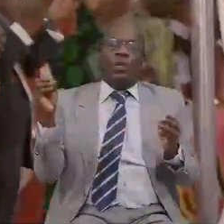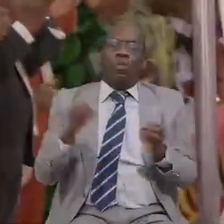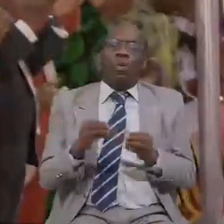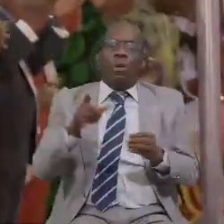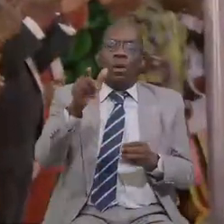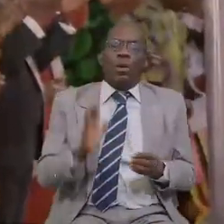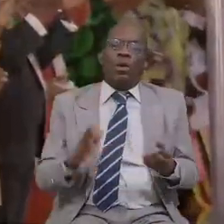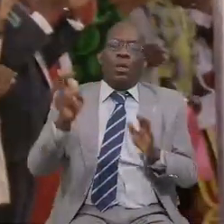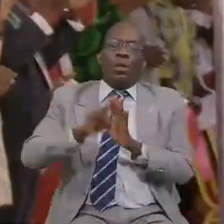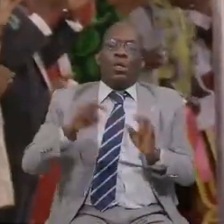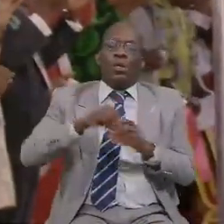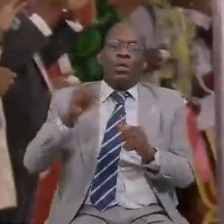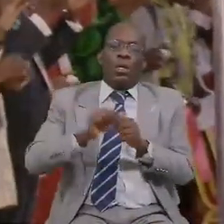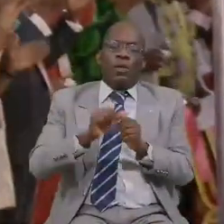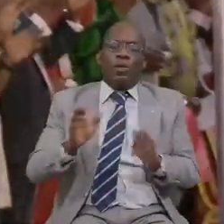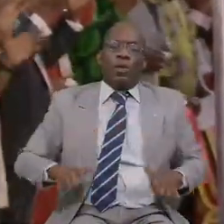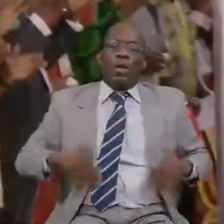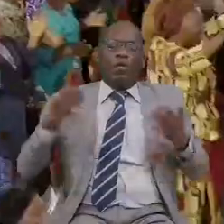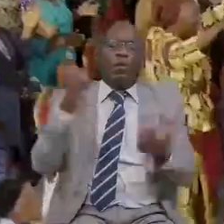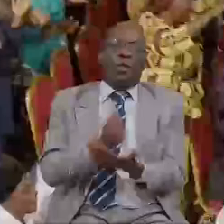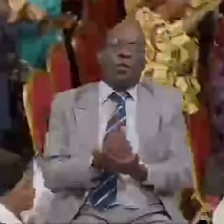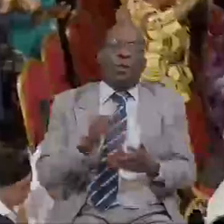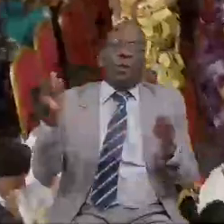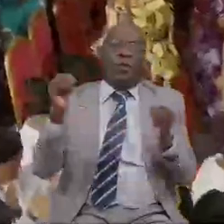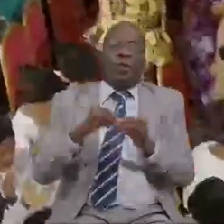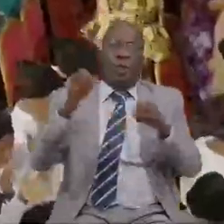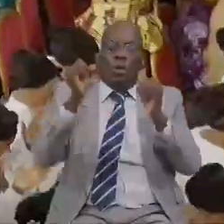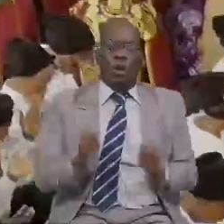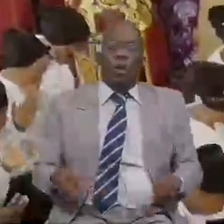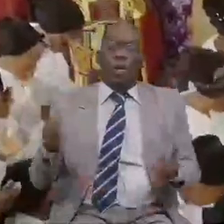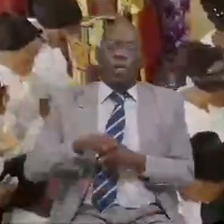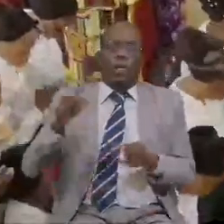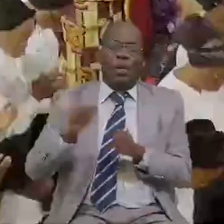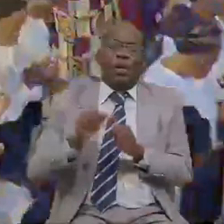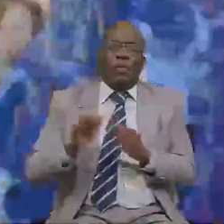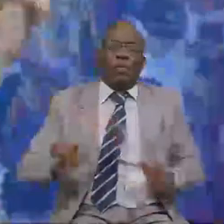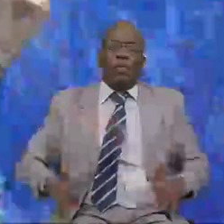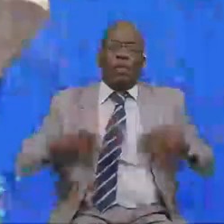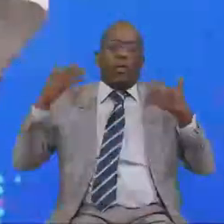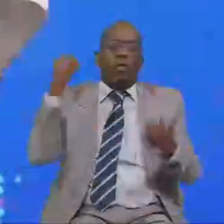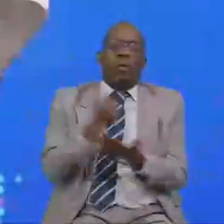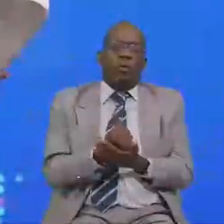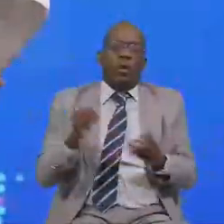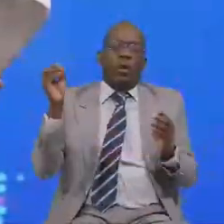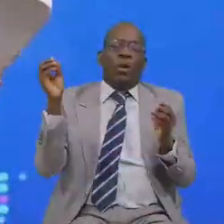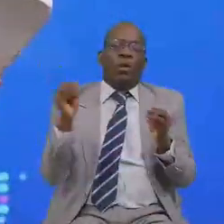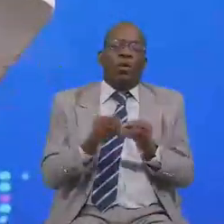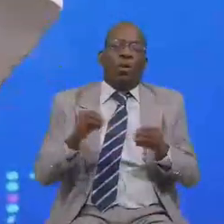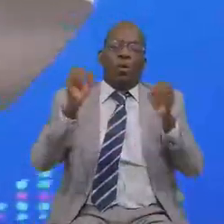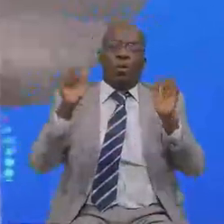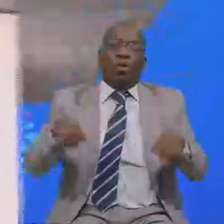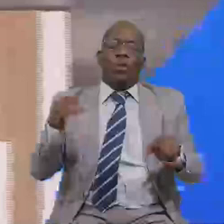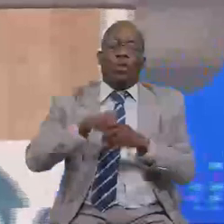Plus de puissance dans chaque vie. Plus de possibilités dans chaque vie.